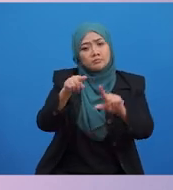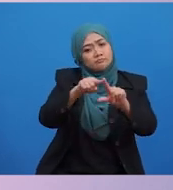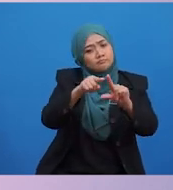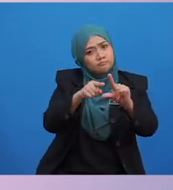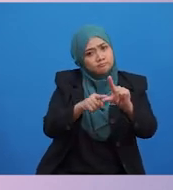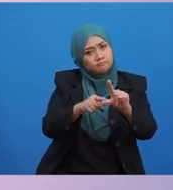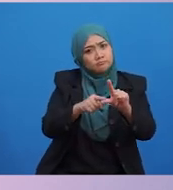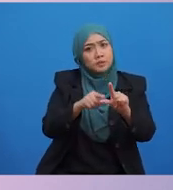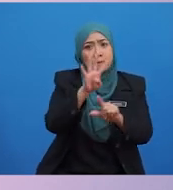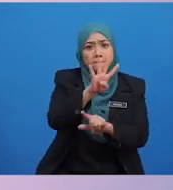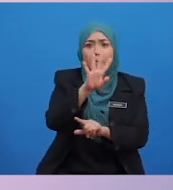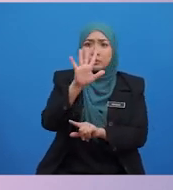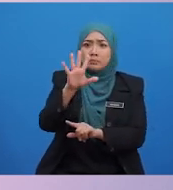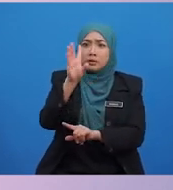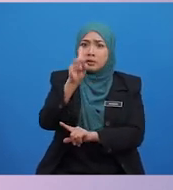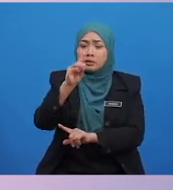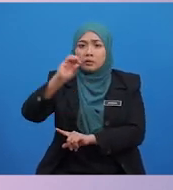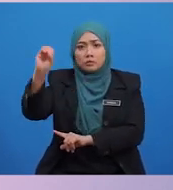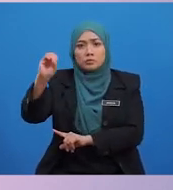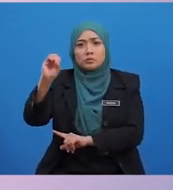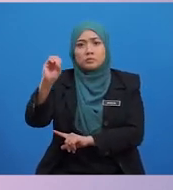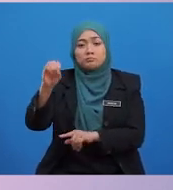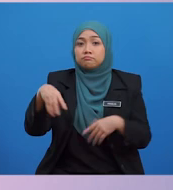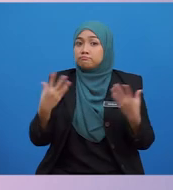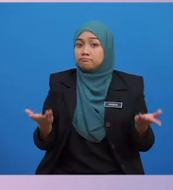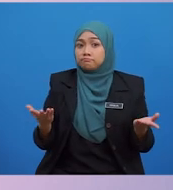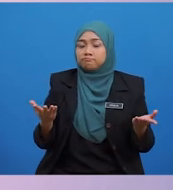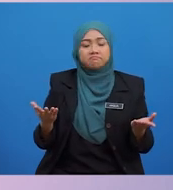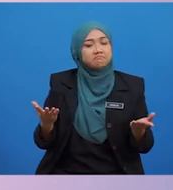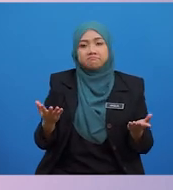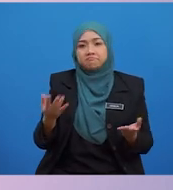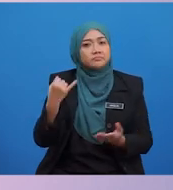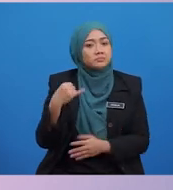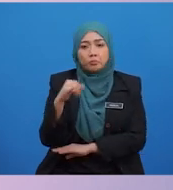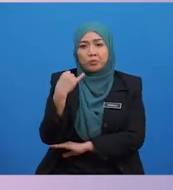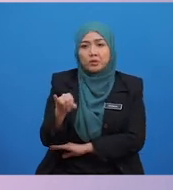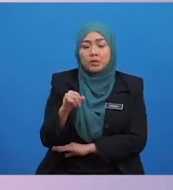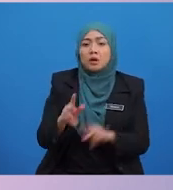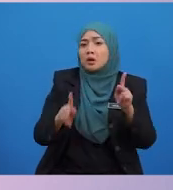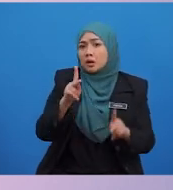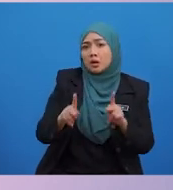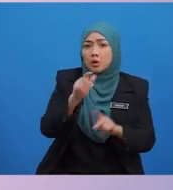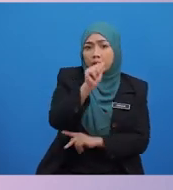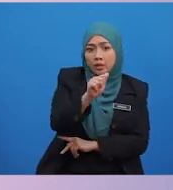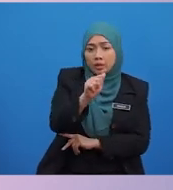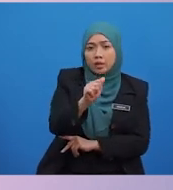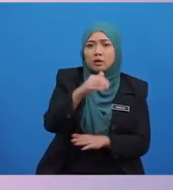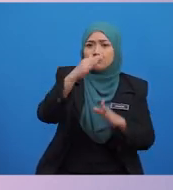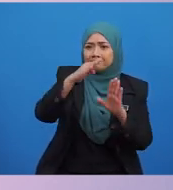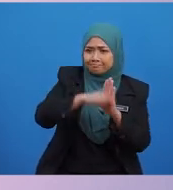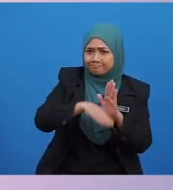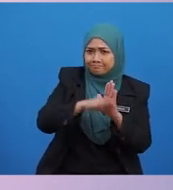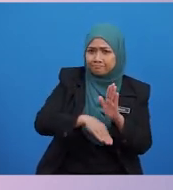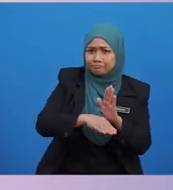= 45° tidak Kan Jadi jika it kurang daripada